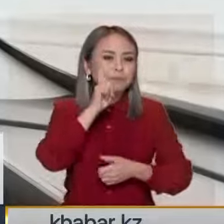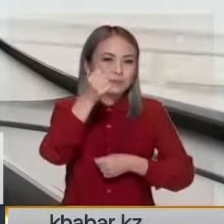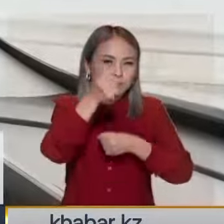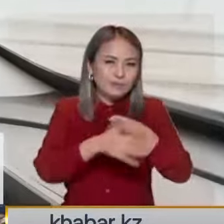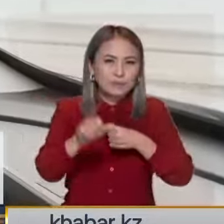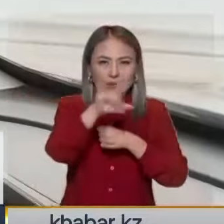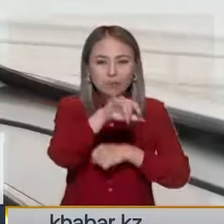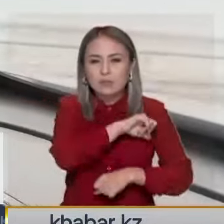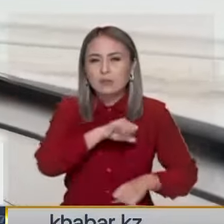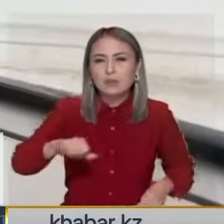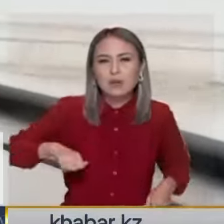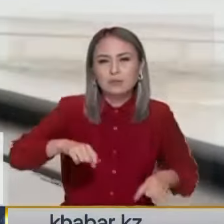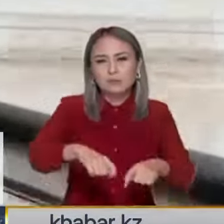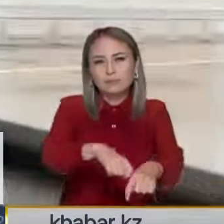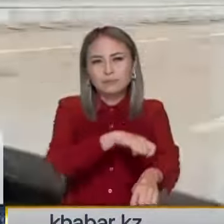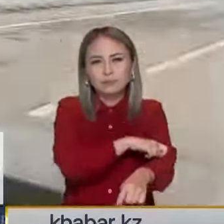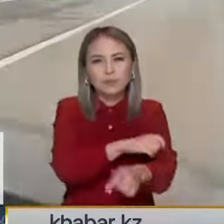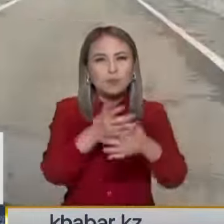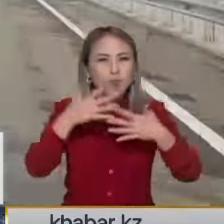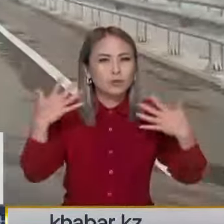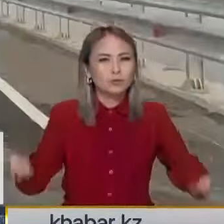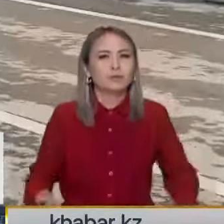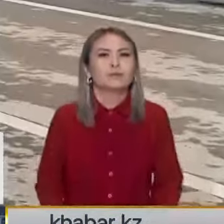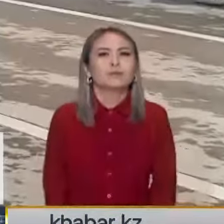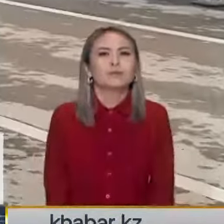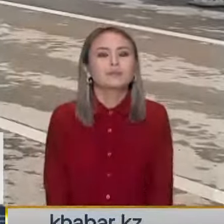Азиядағы ең ұзын көпір.